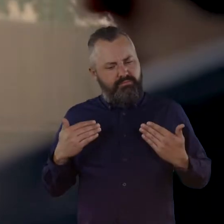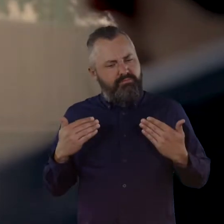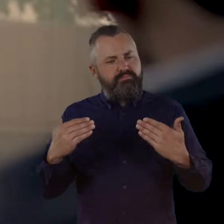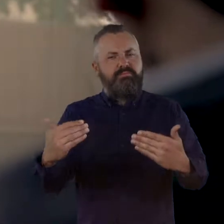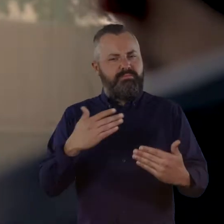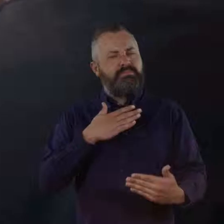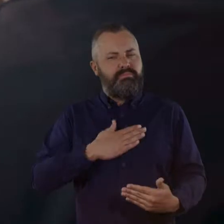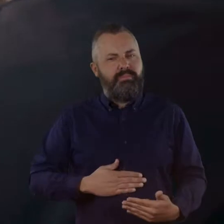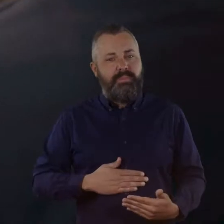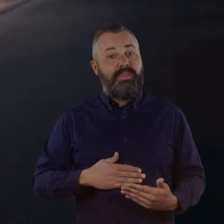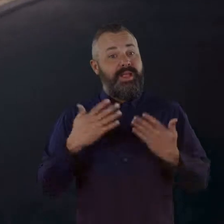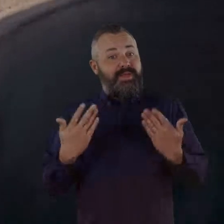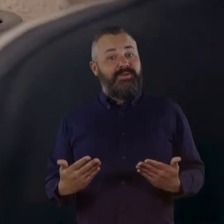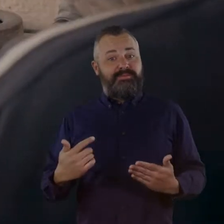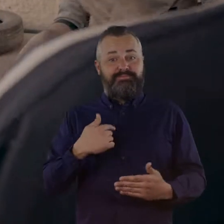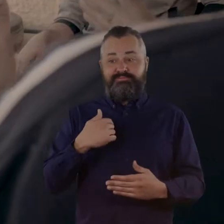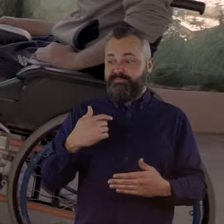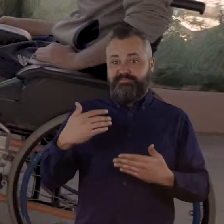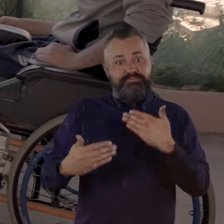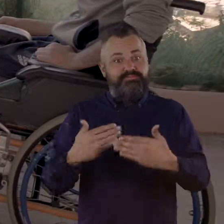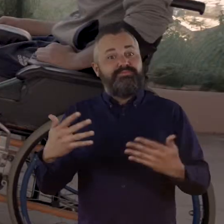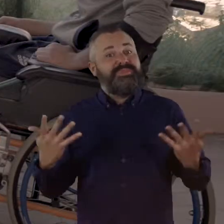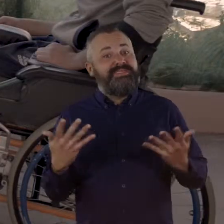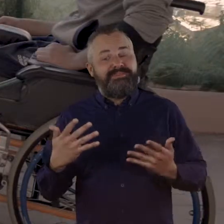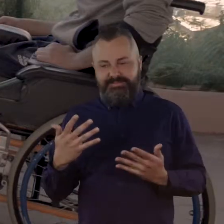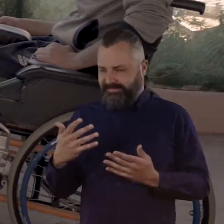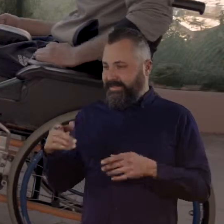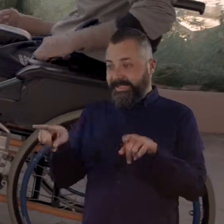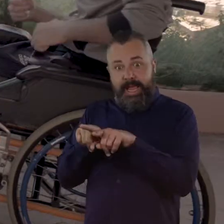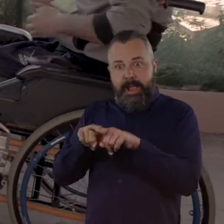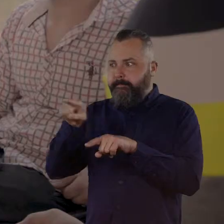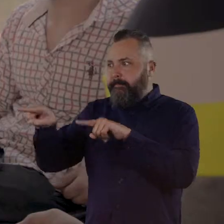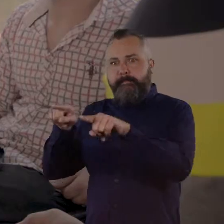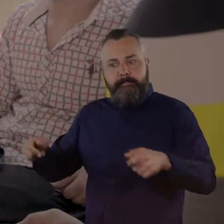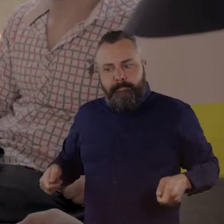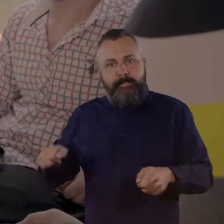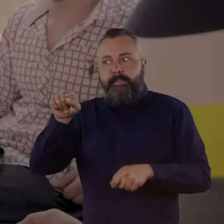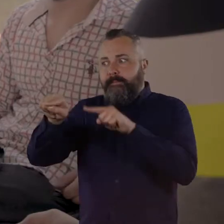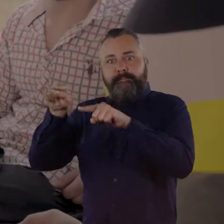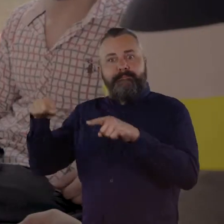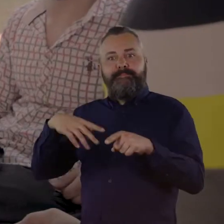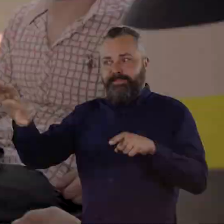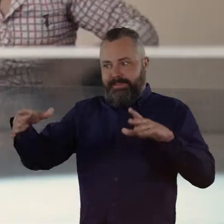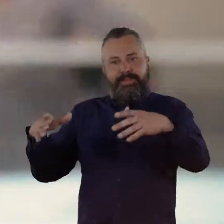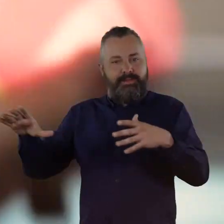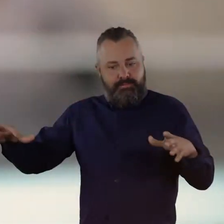Les activités que je mène maintenant visent à motiver les personnes handicapées pour qu'elles réintègrent la société par le sport.